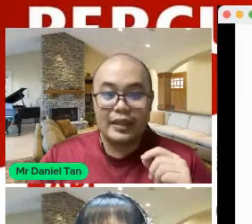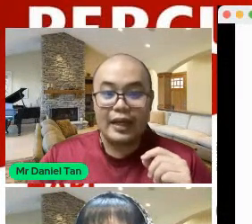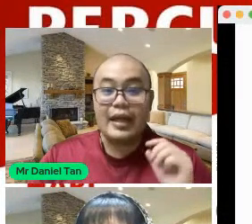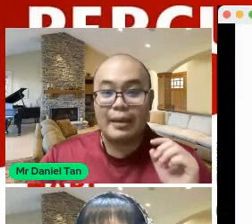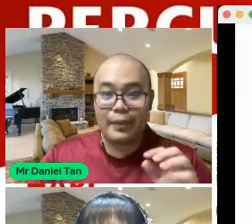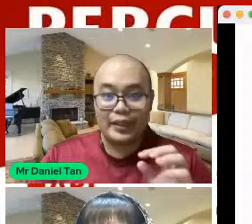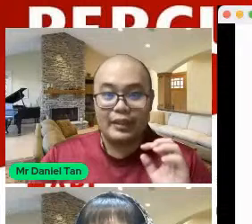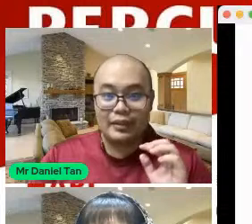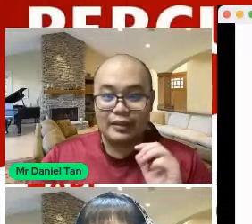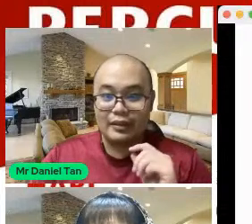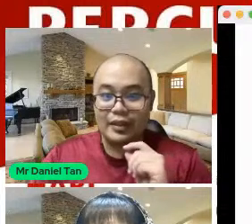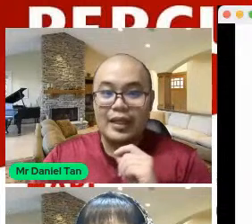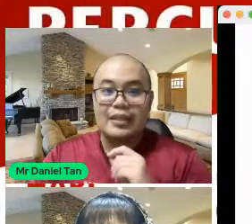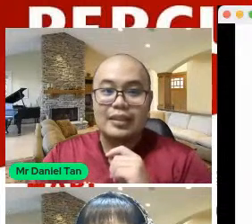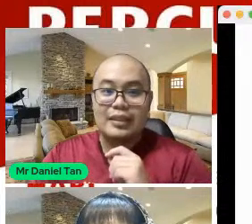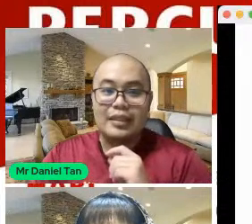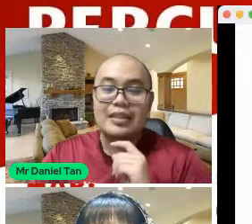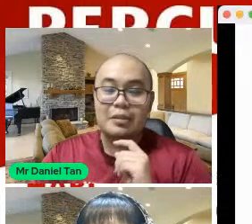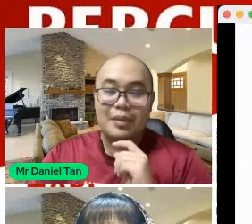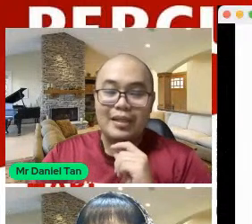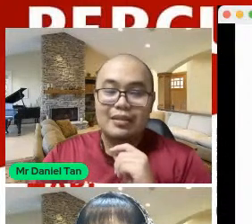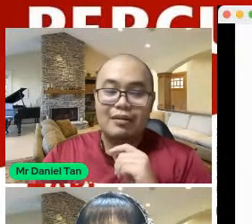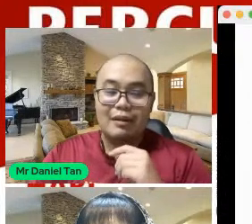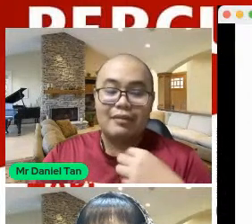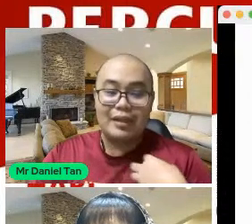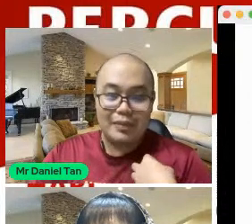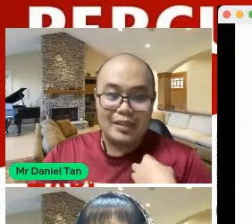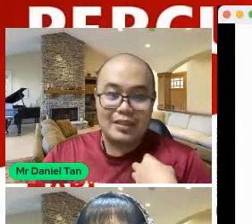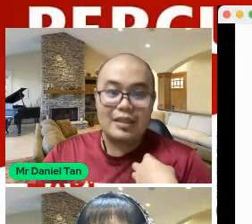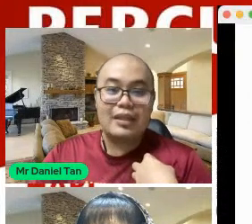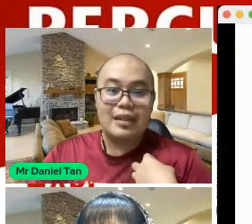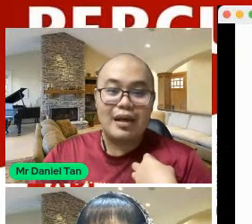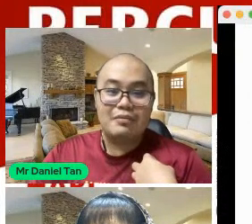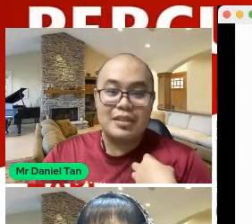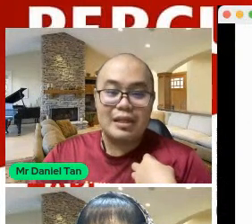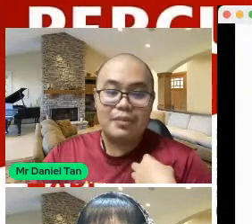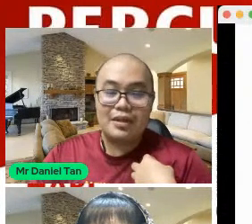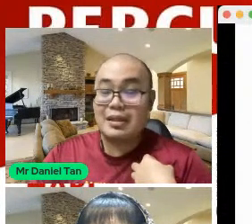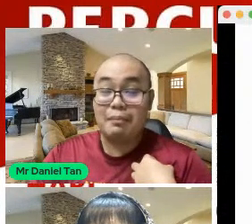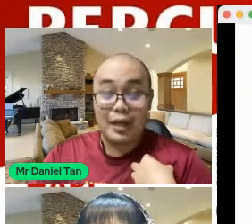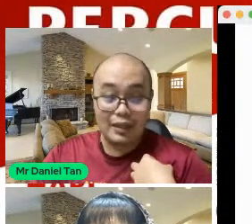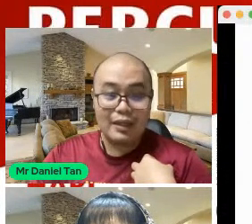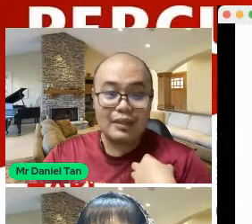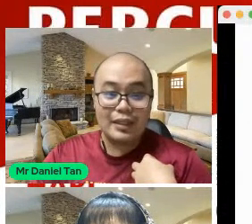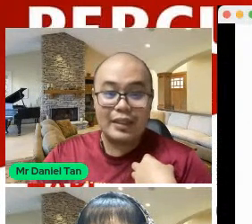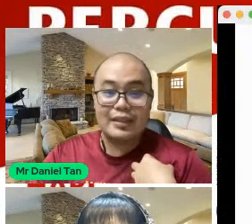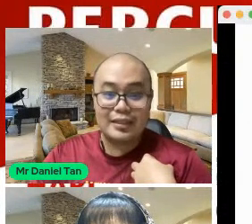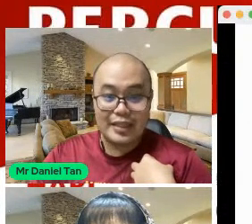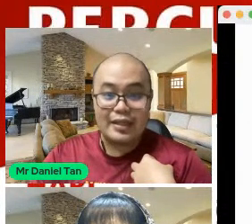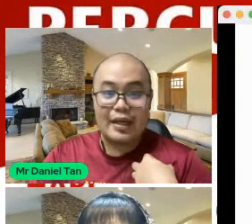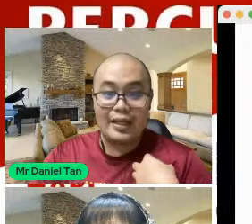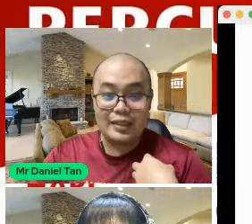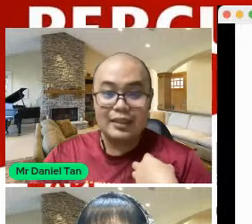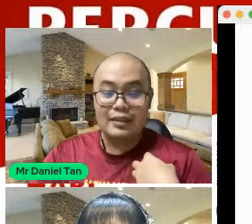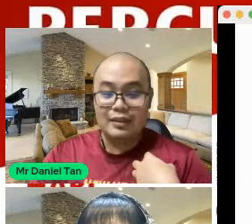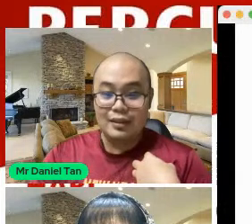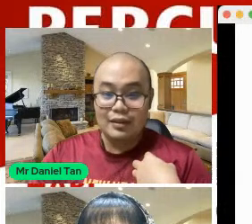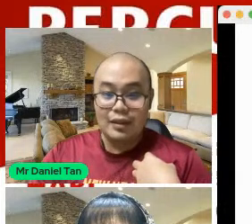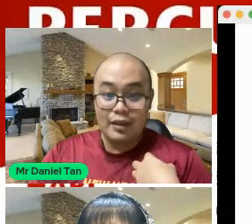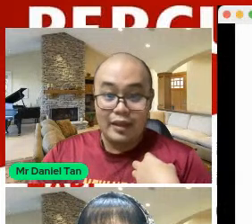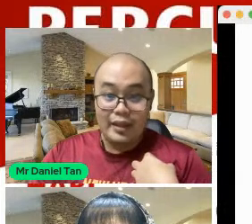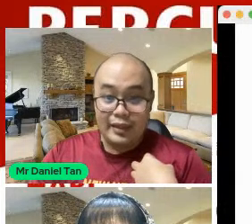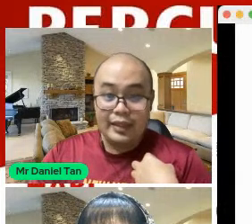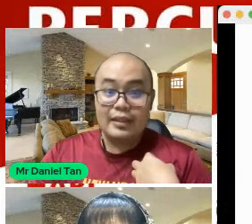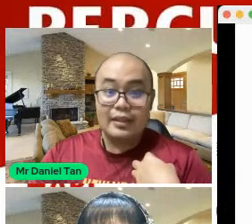Adli yang hebat lebih semoga seorang rakyat Malaysia kita haruslah berasa bangga dengan kejayaan